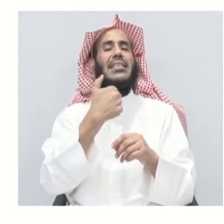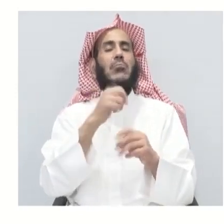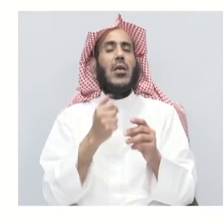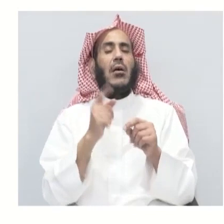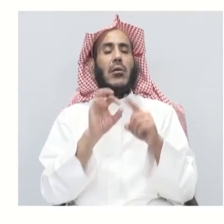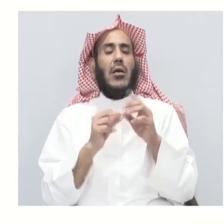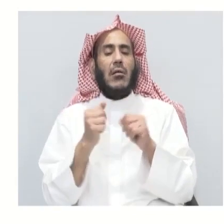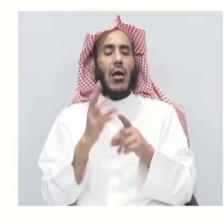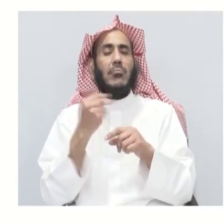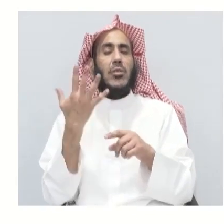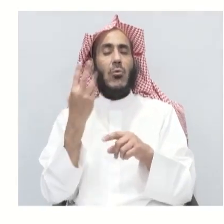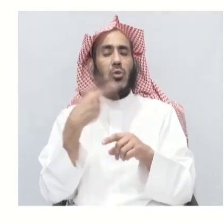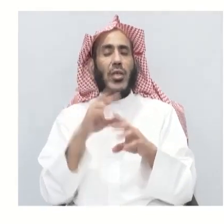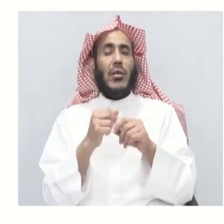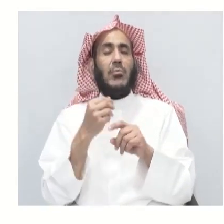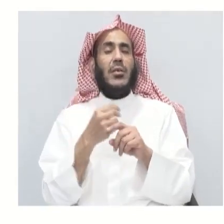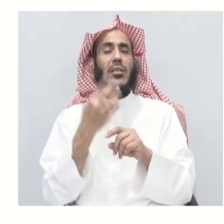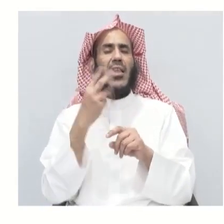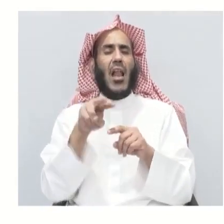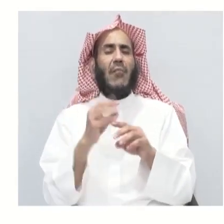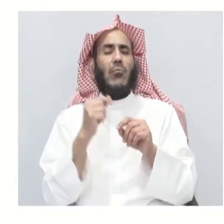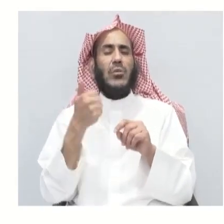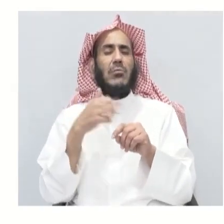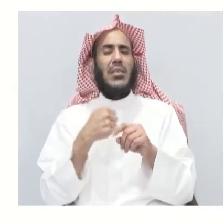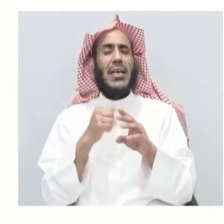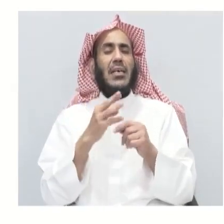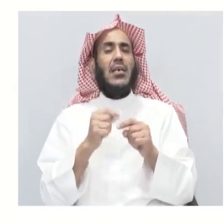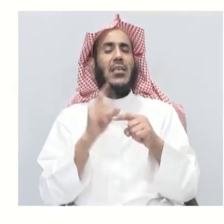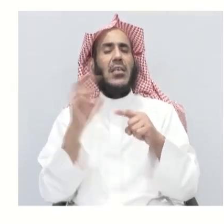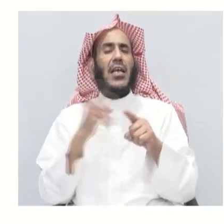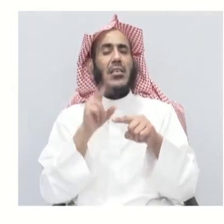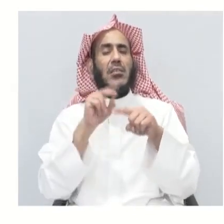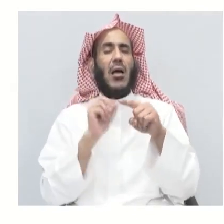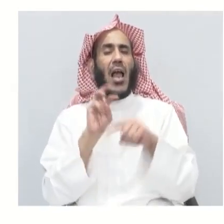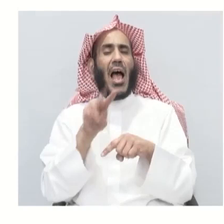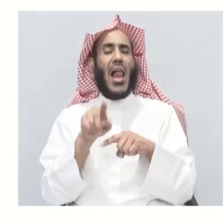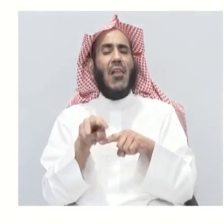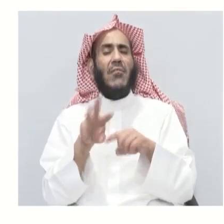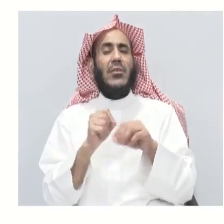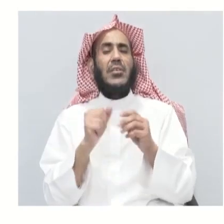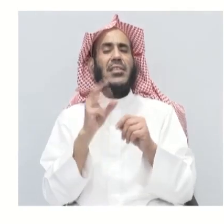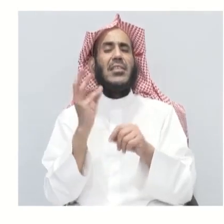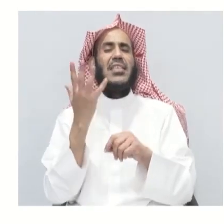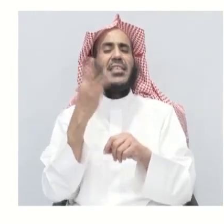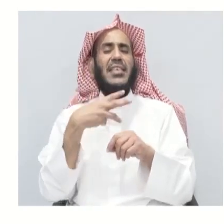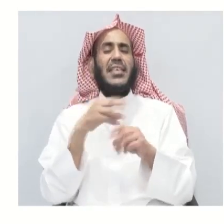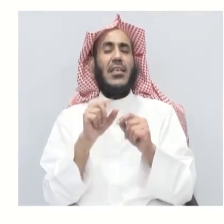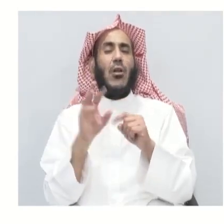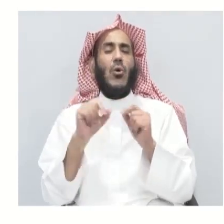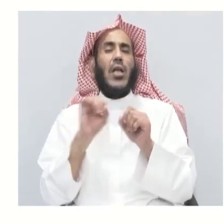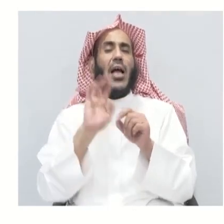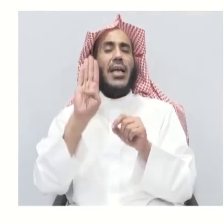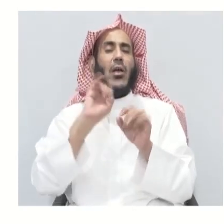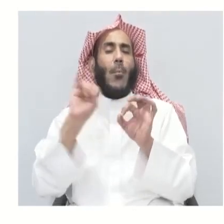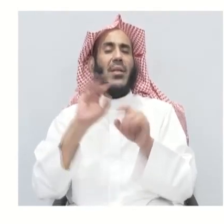1000 25 ضرب 3600 بالتك الان الناتج اقسمها على 1000 سيخرج لك 90 والوحده هنا كيل متر